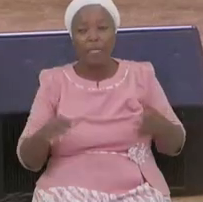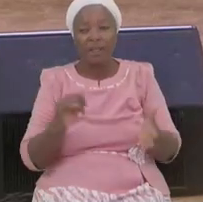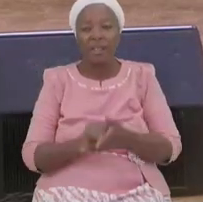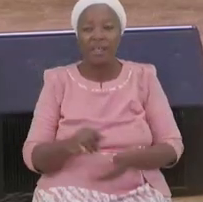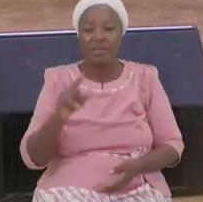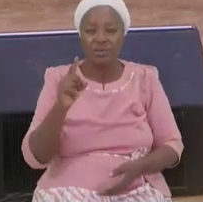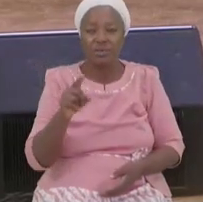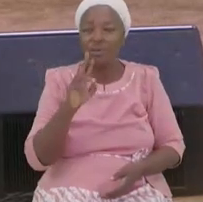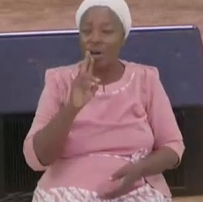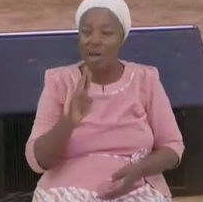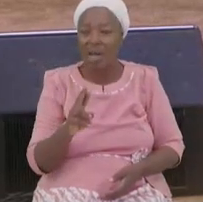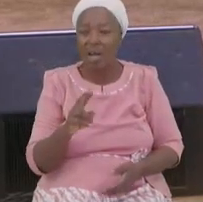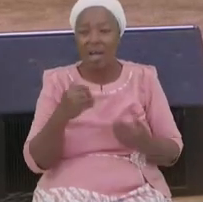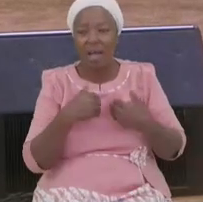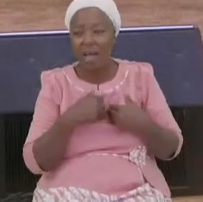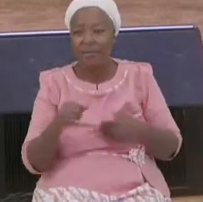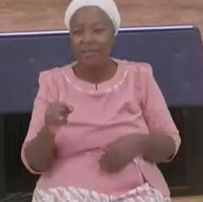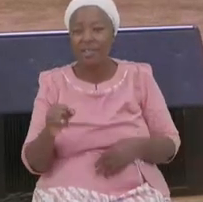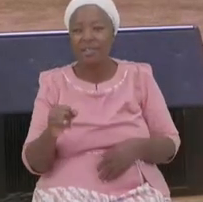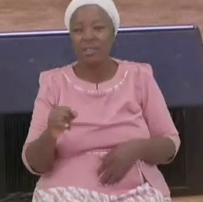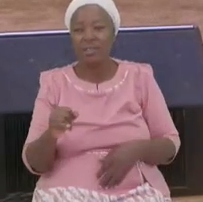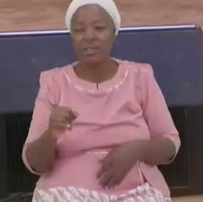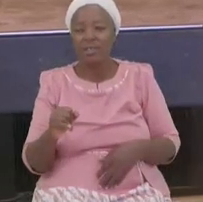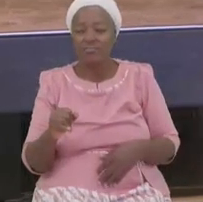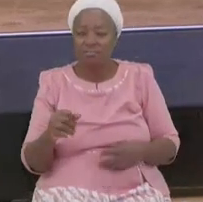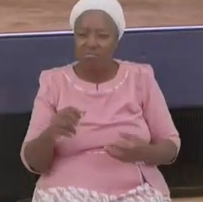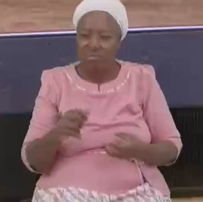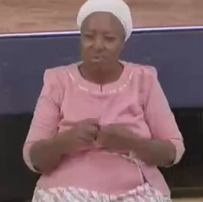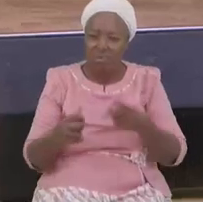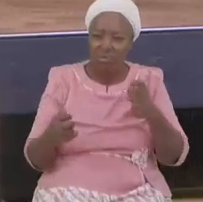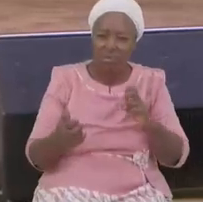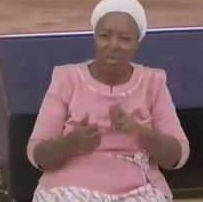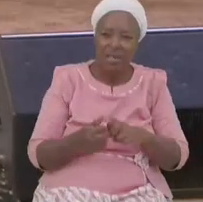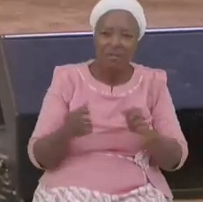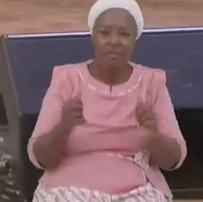que tu as des défis avec le sucre.